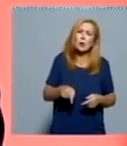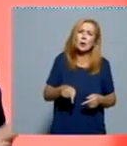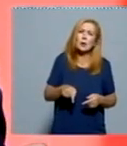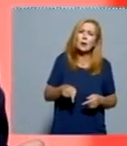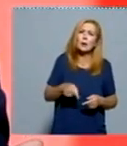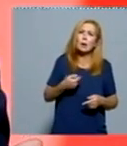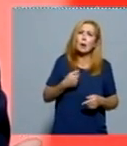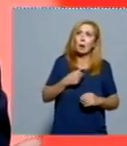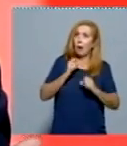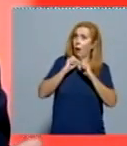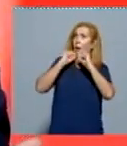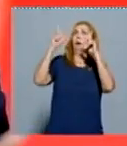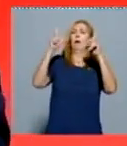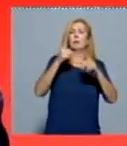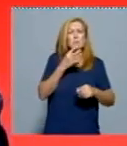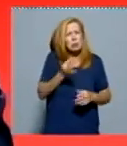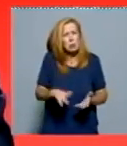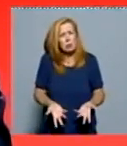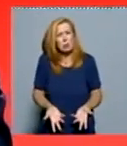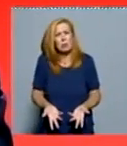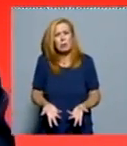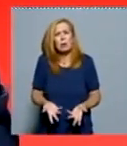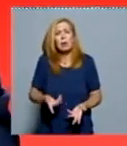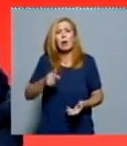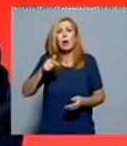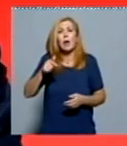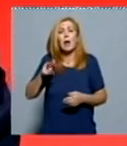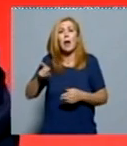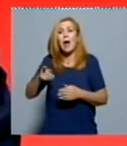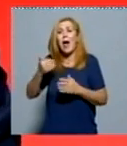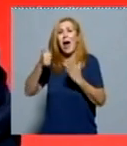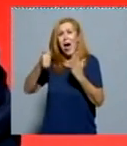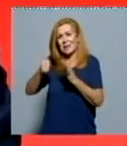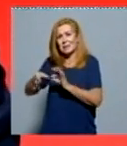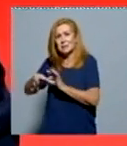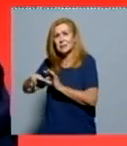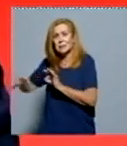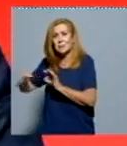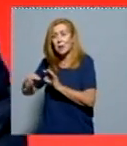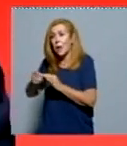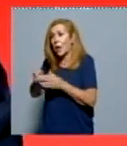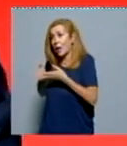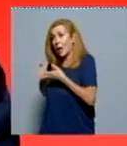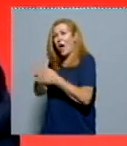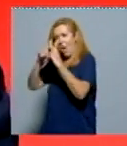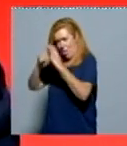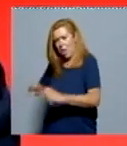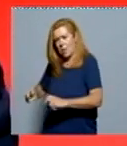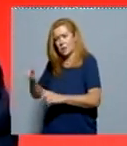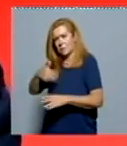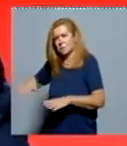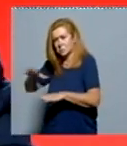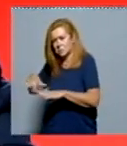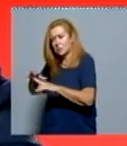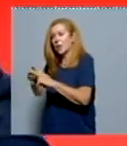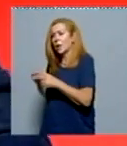να ξαφνιαστούμε για το γεγονός ότι δεν τολμά να ξεμητήσει έξω από τα 6 μίλια ένα ερευνητικό σκάφος, το